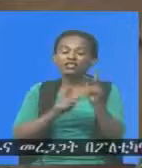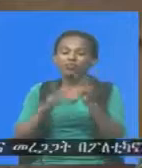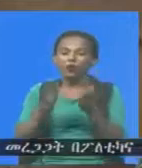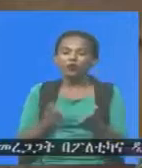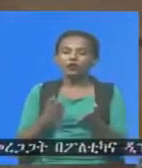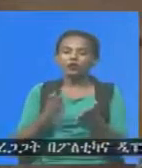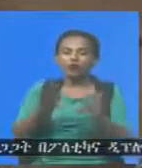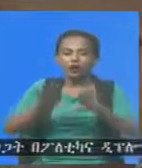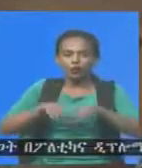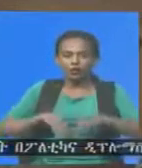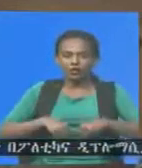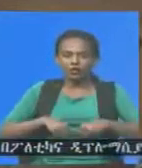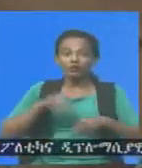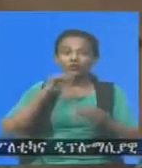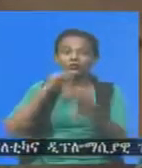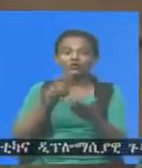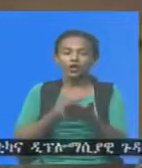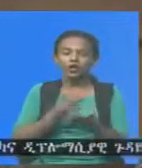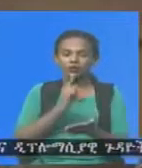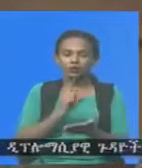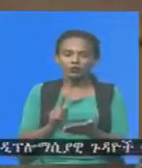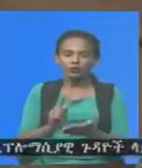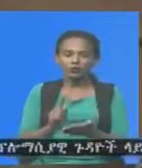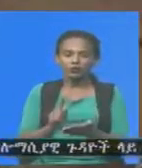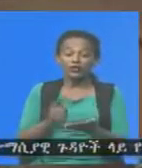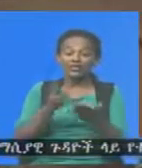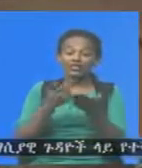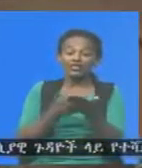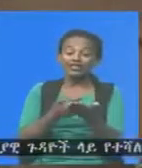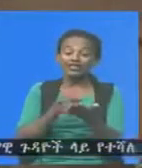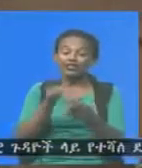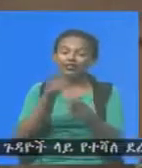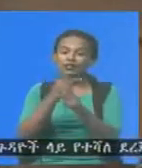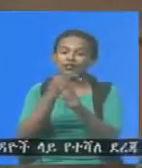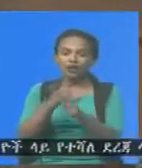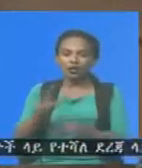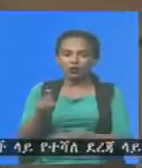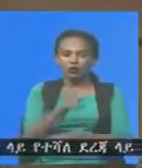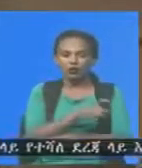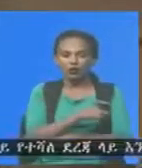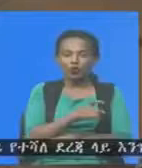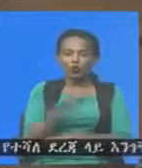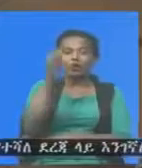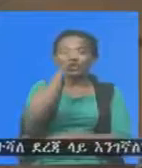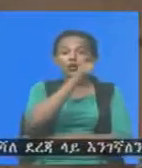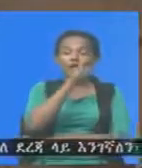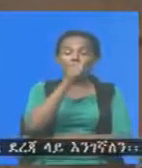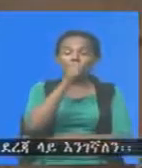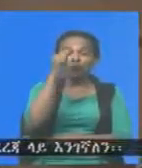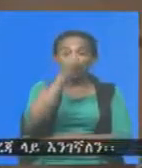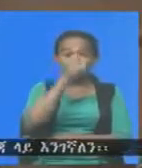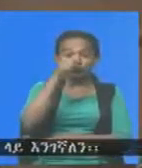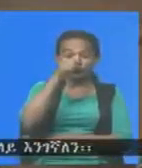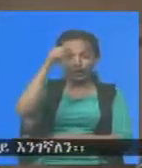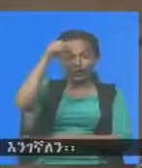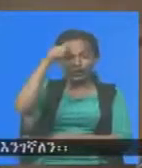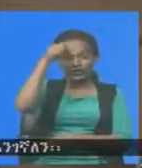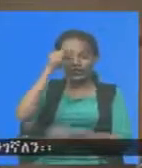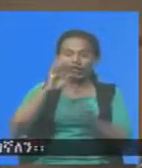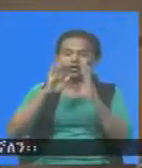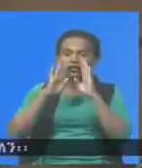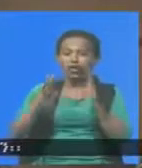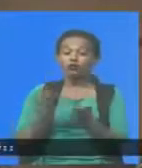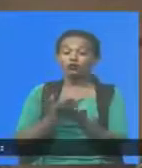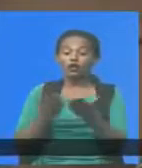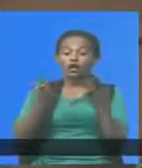ተቀባይነት እየተረጋገጠበት ነው። ይህ እንደተጠበቀ ሆኖ በኢትዮ ኤርትራ የሰላም ጉዳይ ላይ